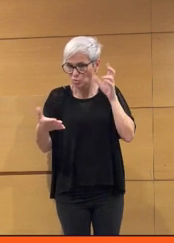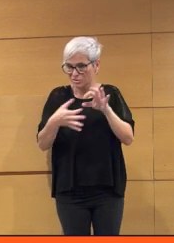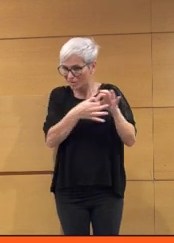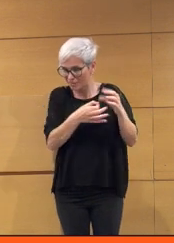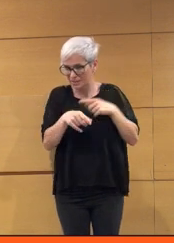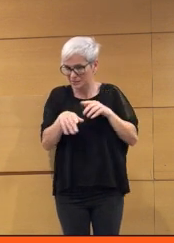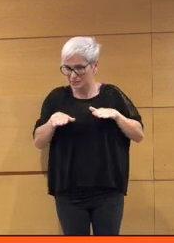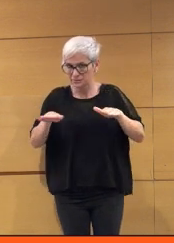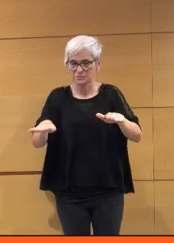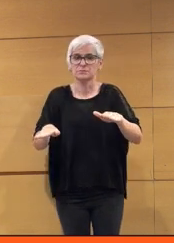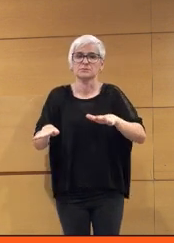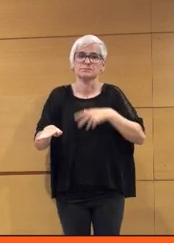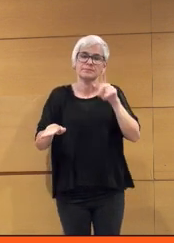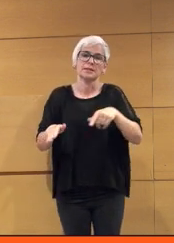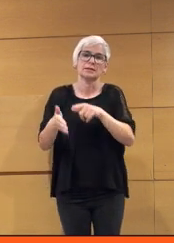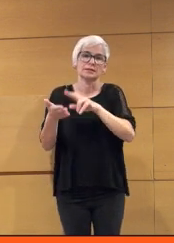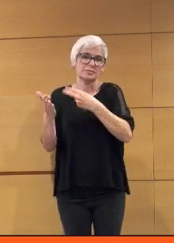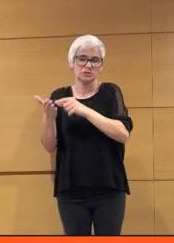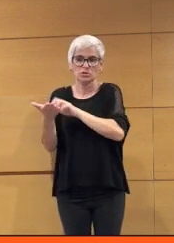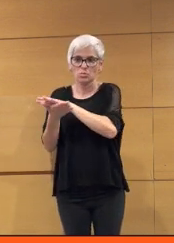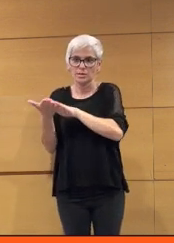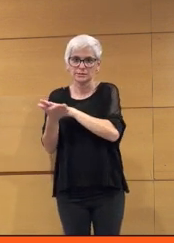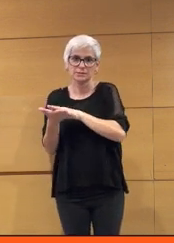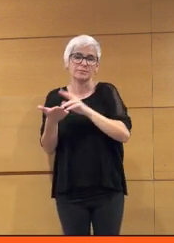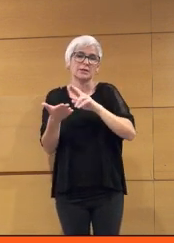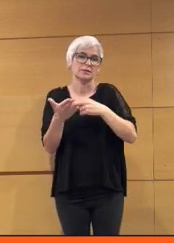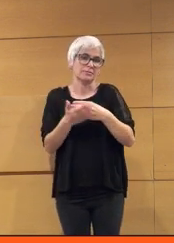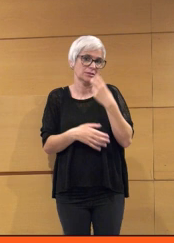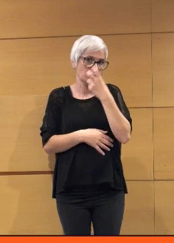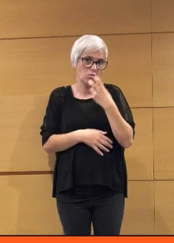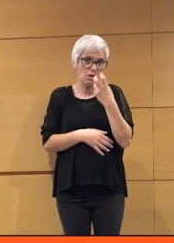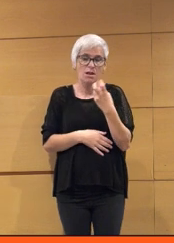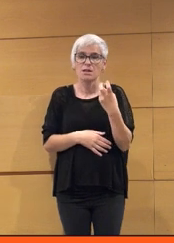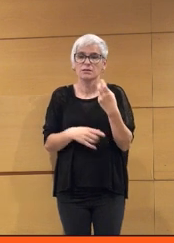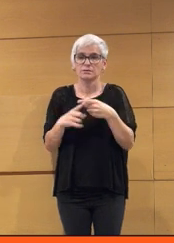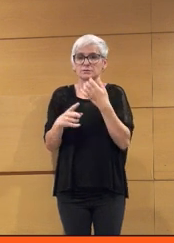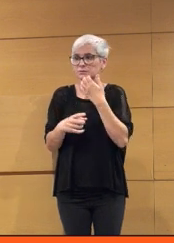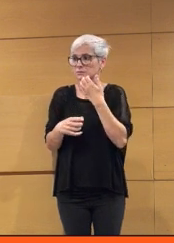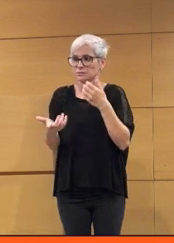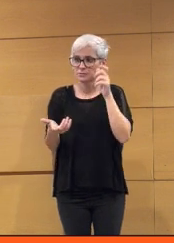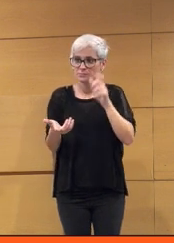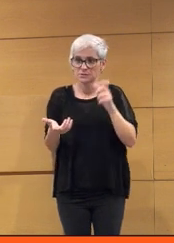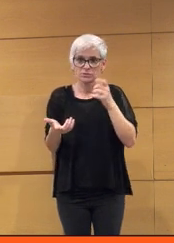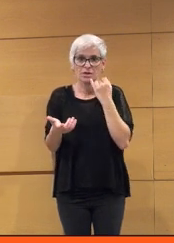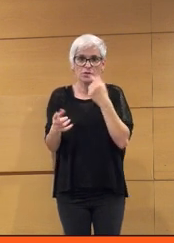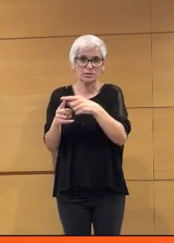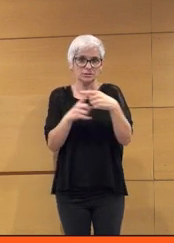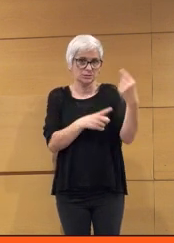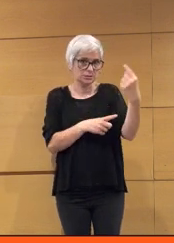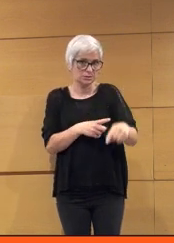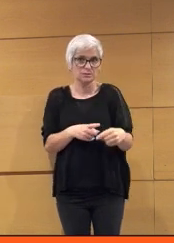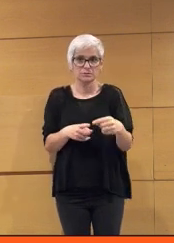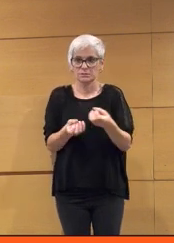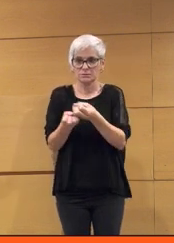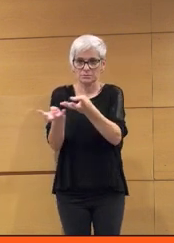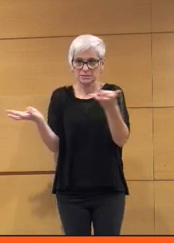alhora. Interpretació en llengua de signes, interpretació oral, perquè som gent, no, que parlem diferents idiomes, d'aquí la